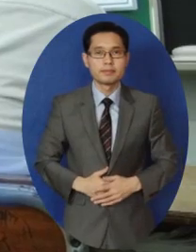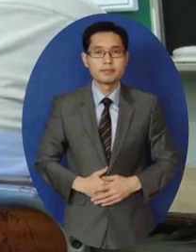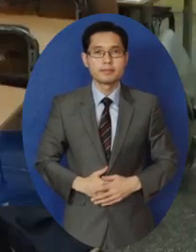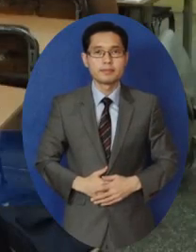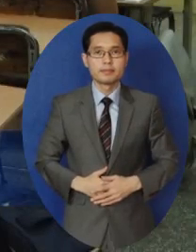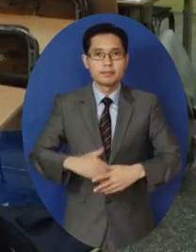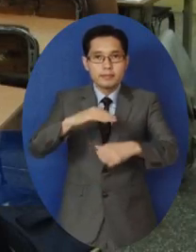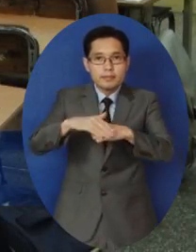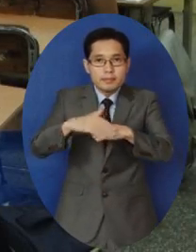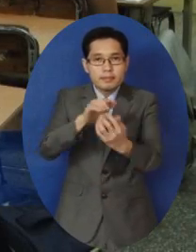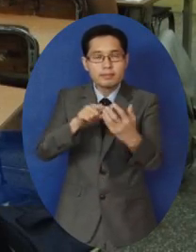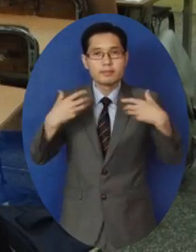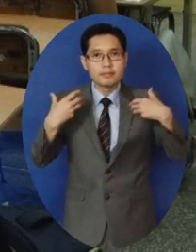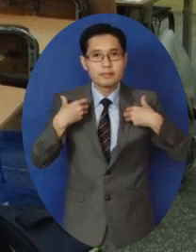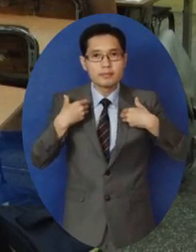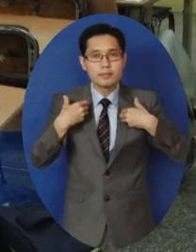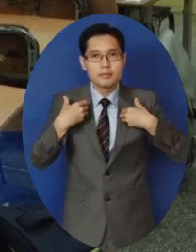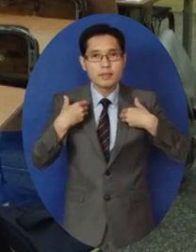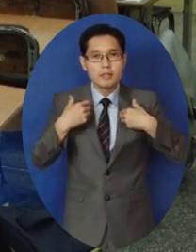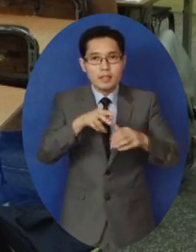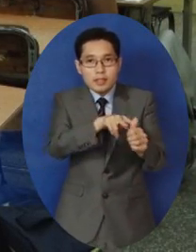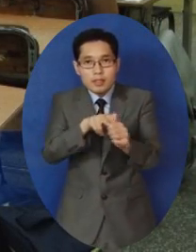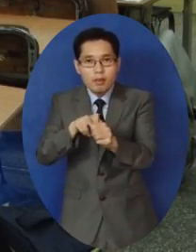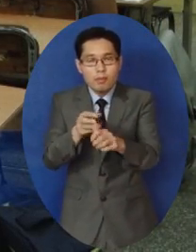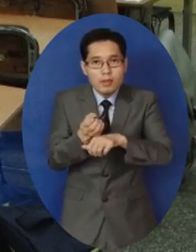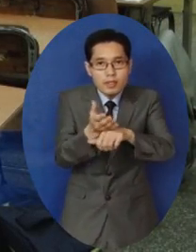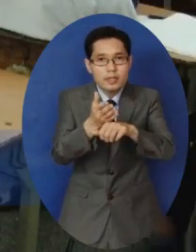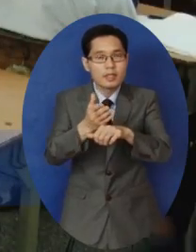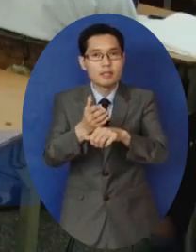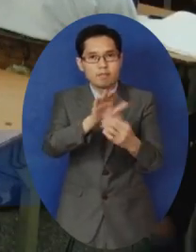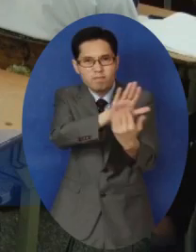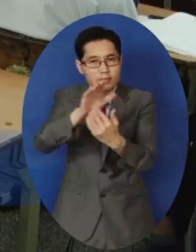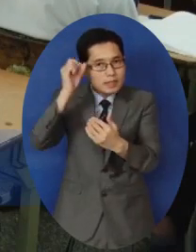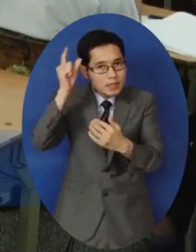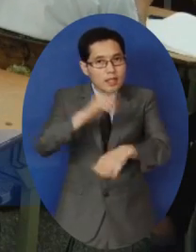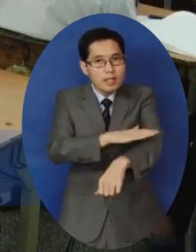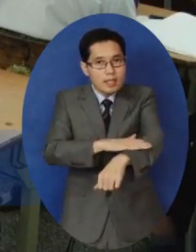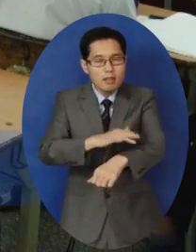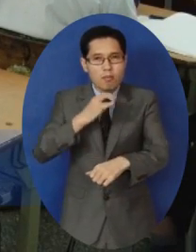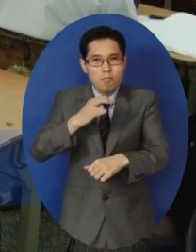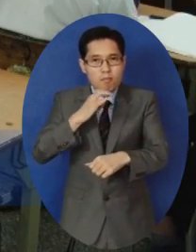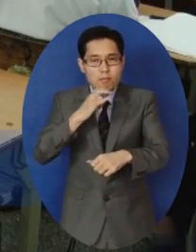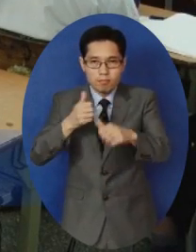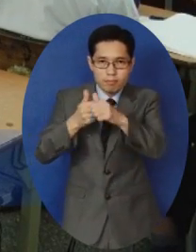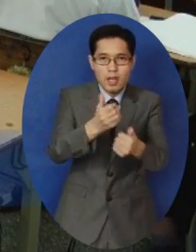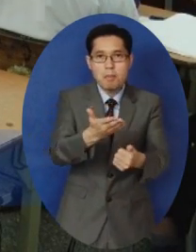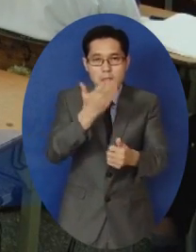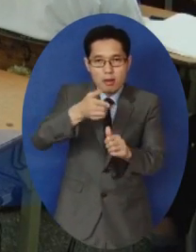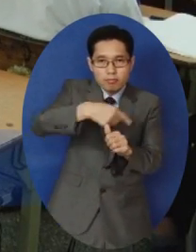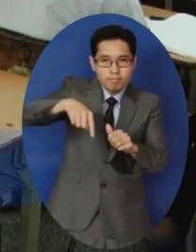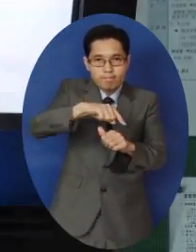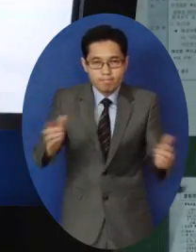가졌습니다. 대구광역시 교육청에서는 올바른 정보 전달과 지혜로운 대처로 메르스를 극복할 수 있다는